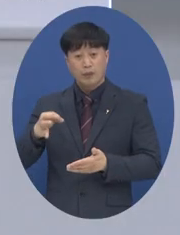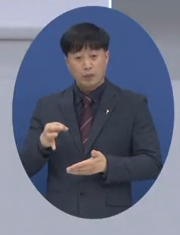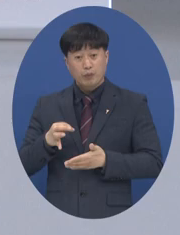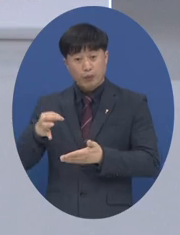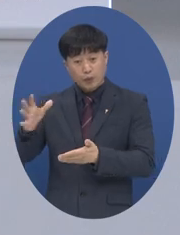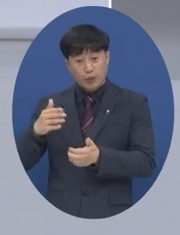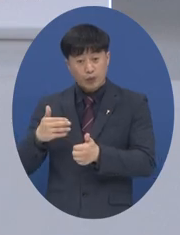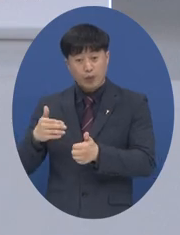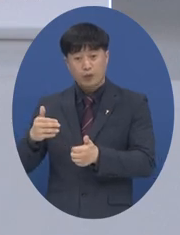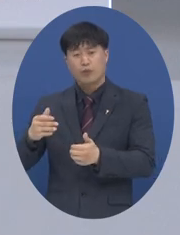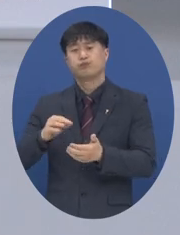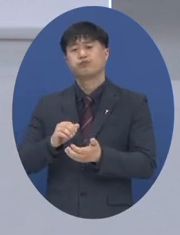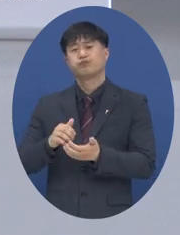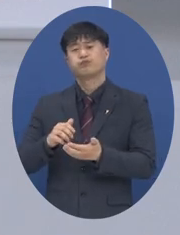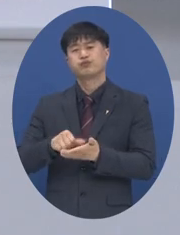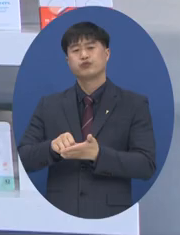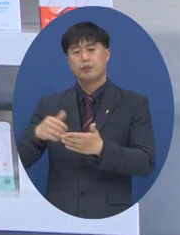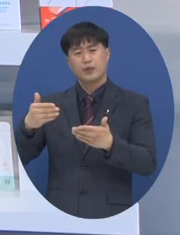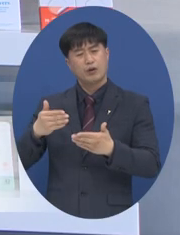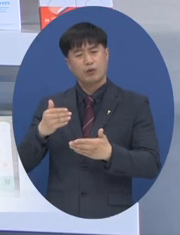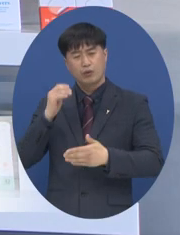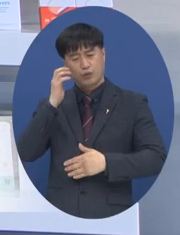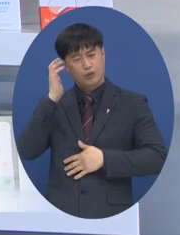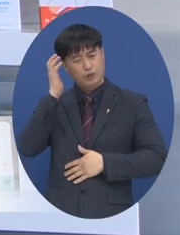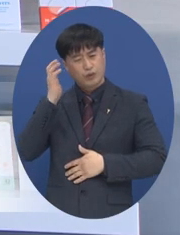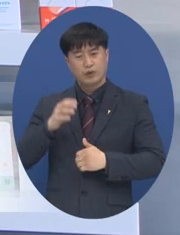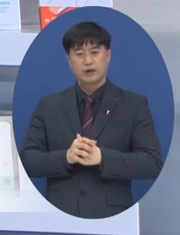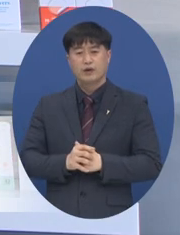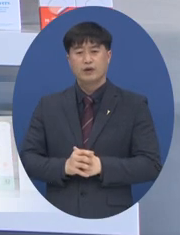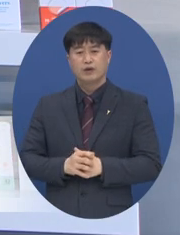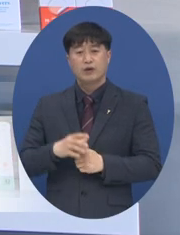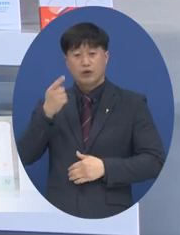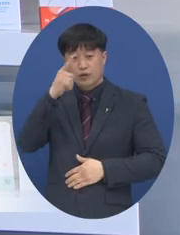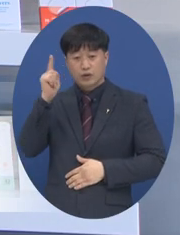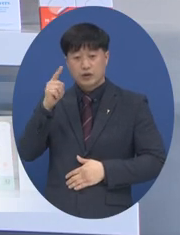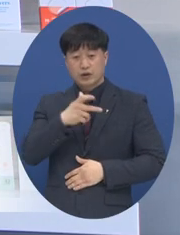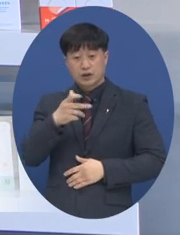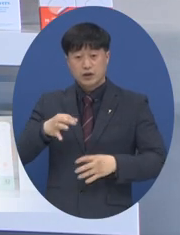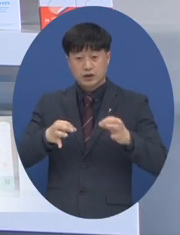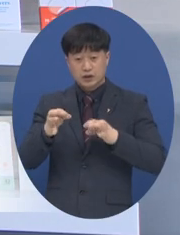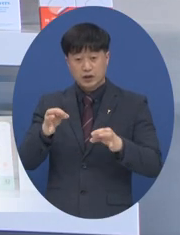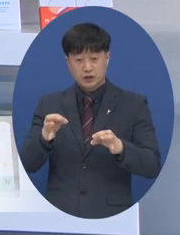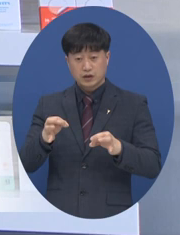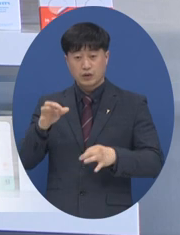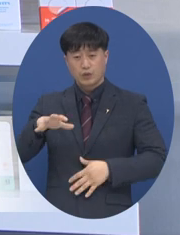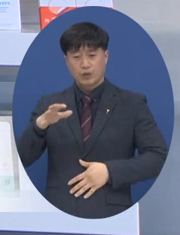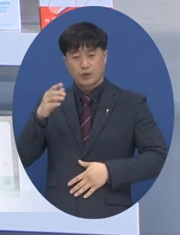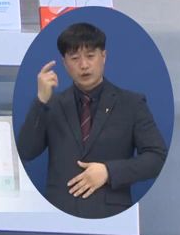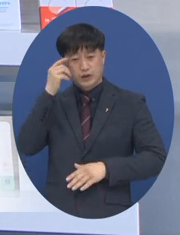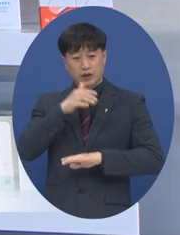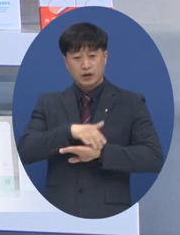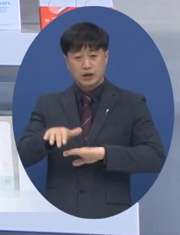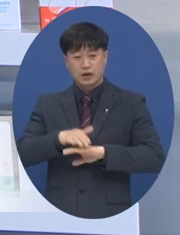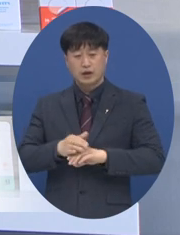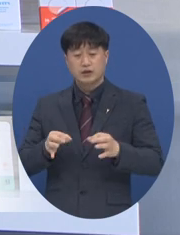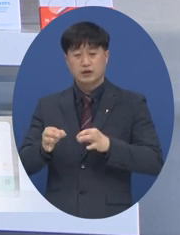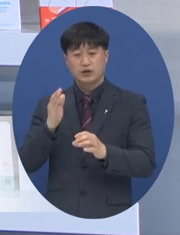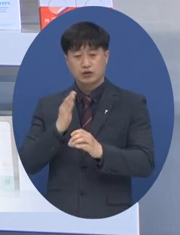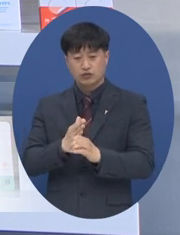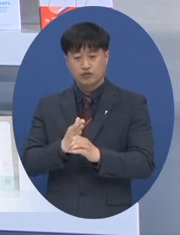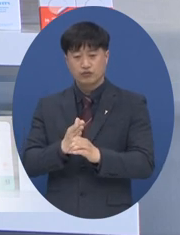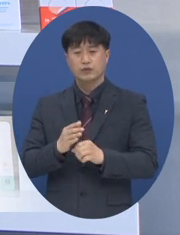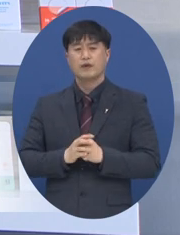보낼 수 있을지 불투명한 상황입니다 저희가 러시아 쪽을 큰 시장으로 하나의 복 축으로 보고 영업을 해오던 찰나 라서